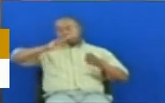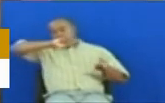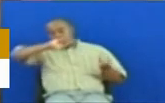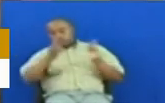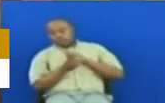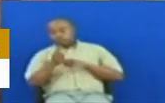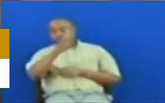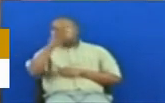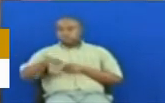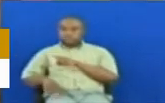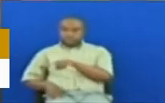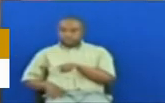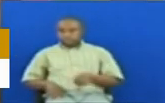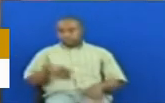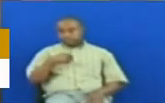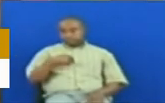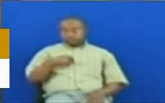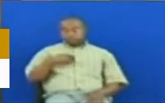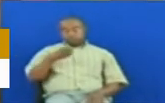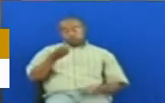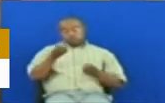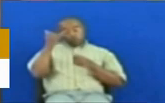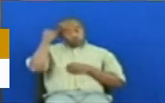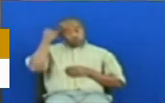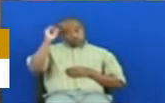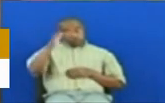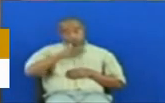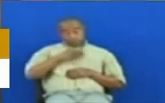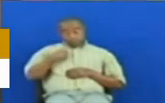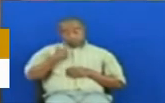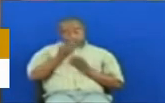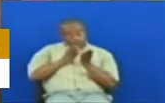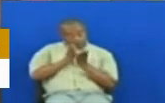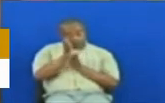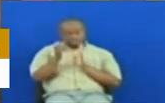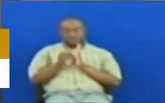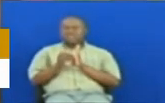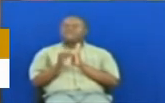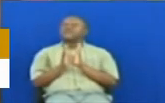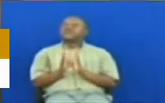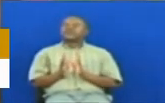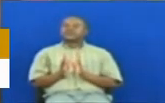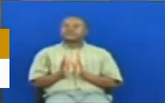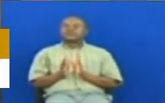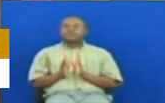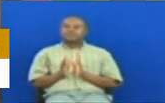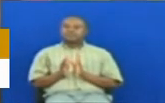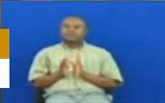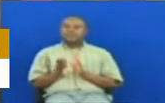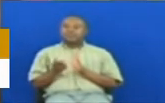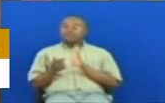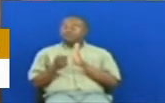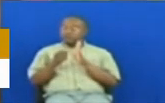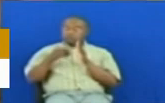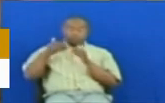Mimi ninachoshauri mheshimiwa mwenyekiti, tuipitishe sheria hivi kama ilivyo, na kama itaonekana huko